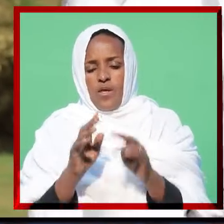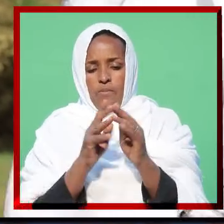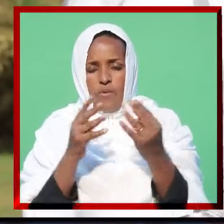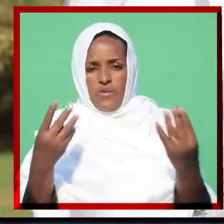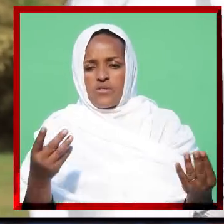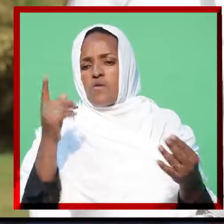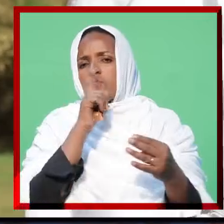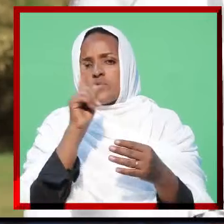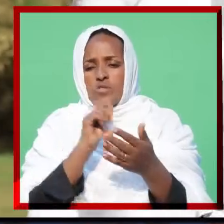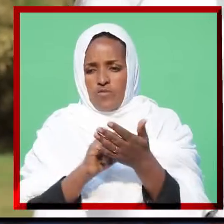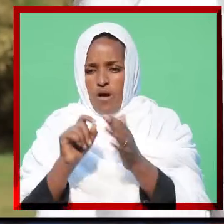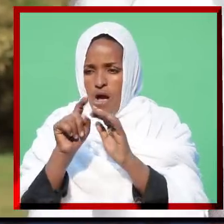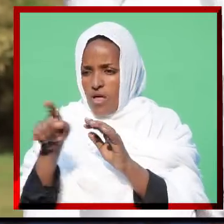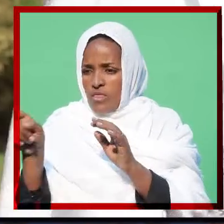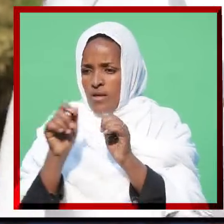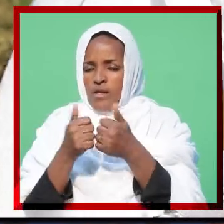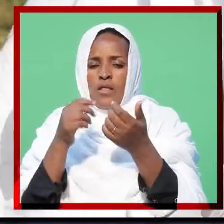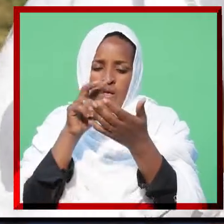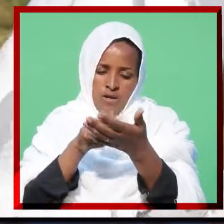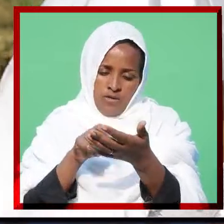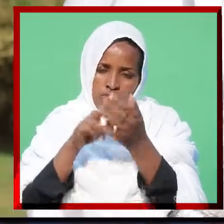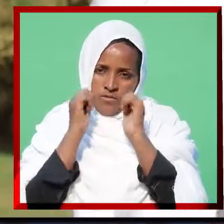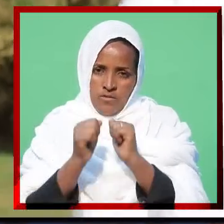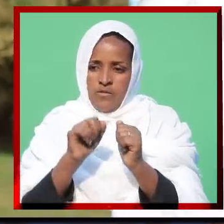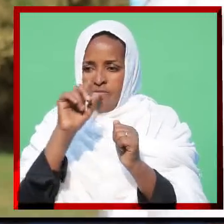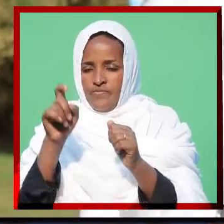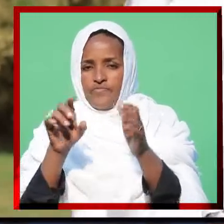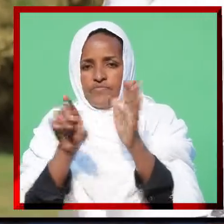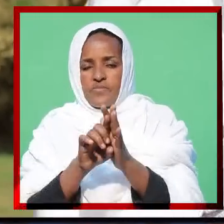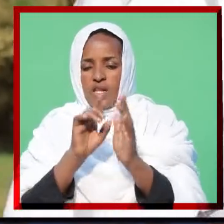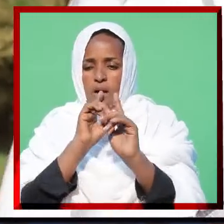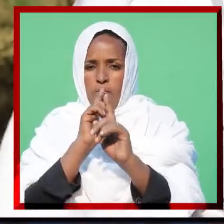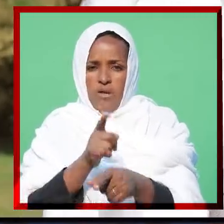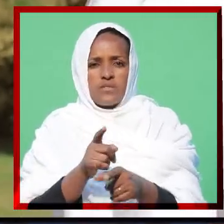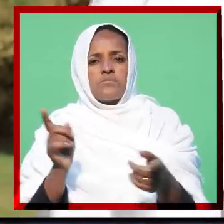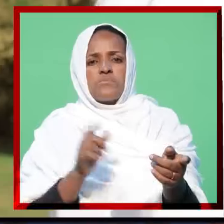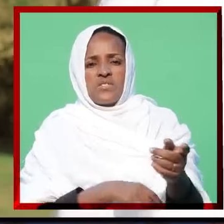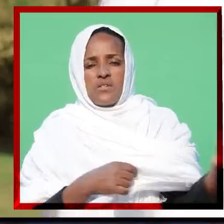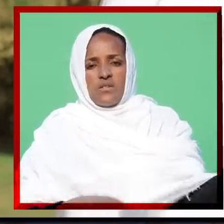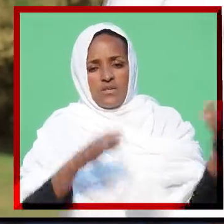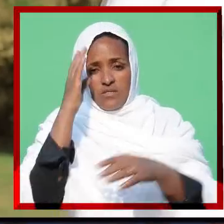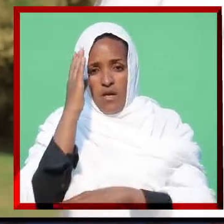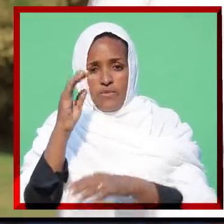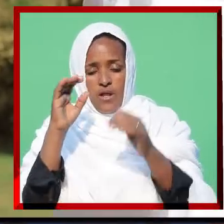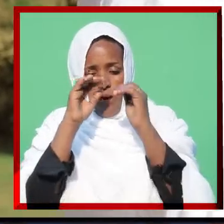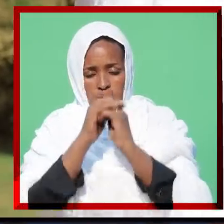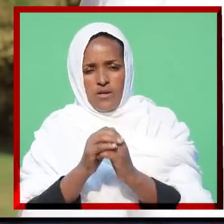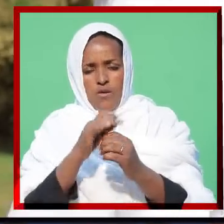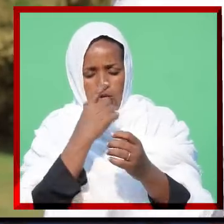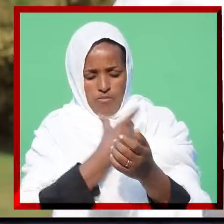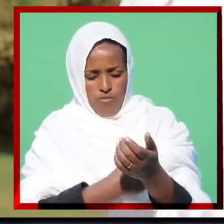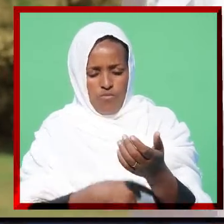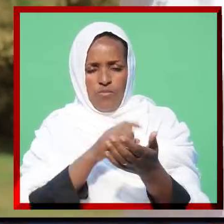بمصحف من تصفال انت سنديت تنبال لا كغاقيو ملسنا بمجمريا اغزابير املاكهن بفصوم